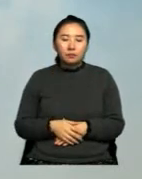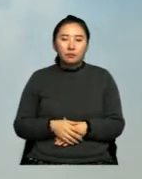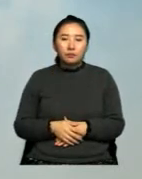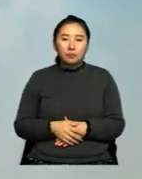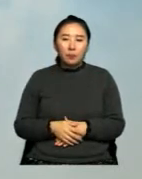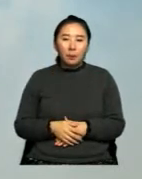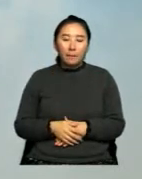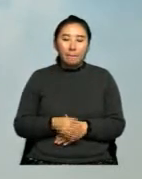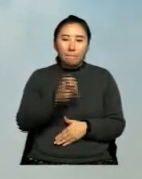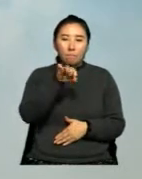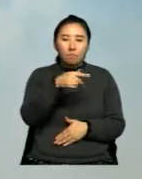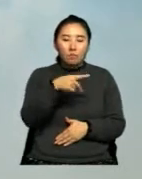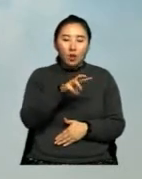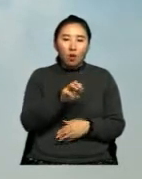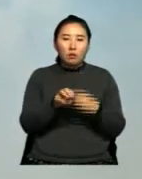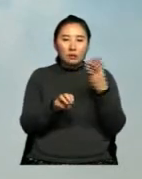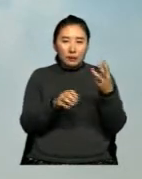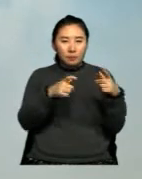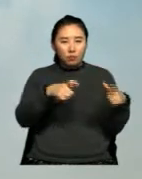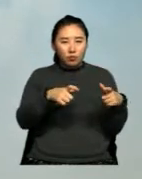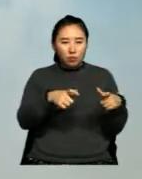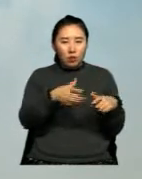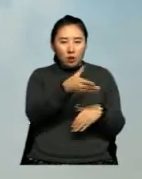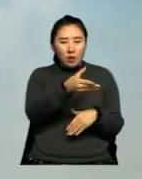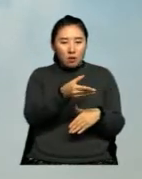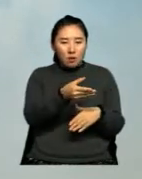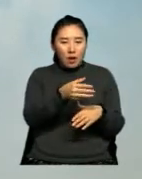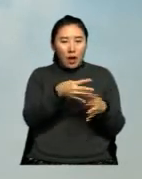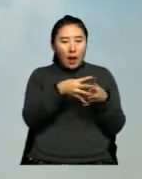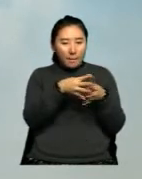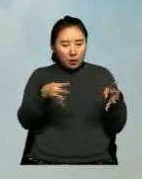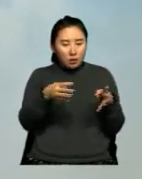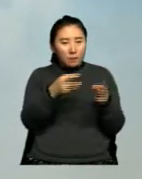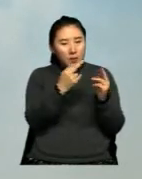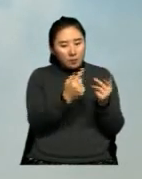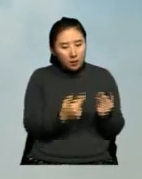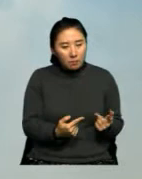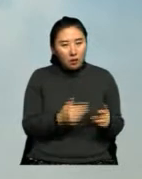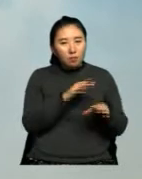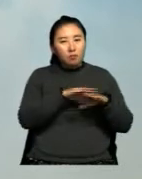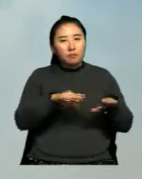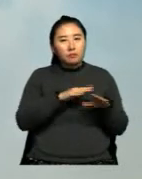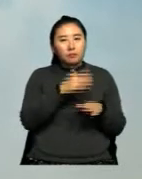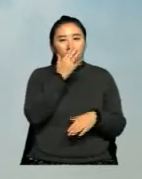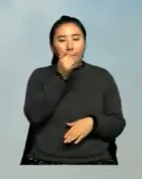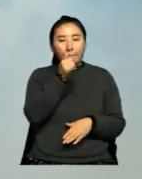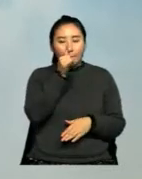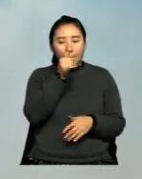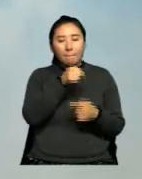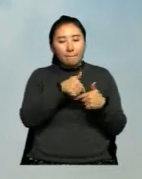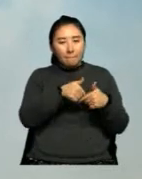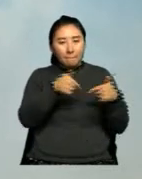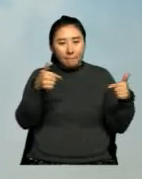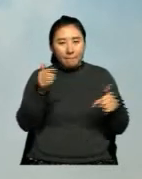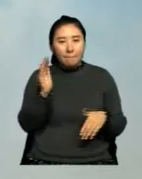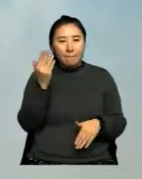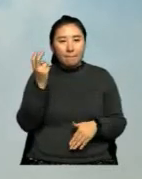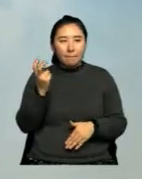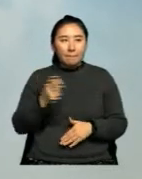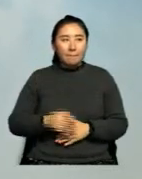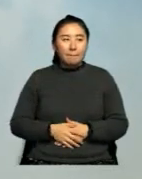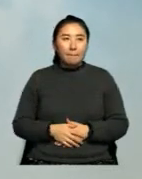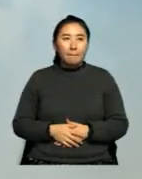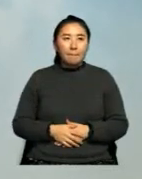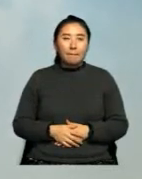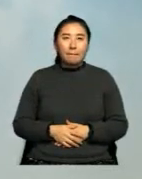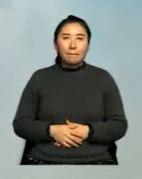3 지구의 미분양이 해소가 되고 앞으로도 분양을 할 그런 단위들이 어 8 분양 시장이 활발하게